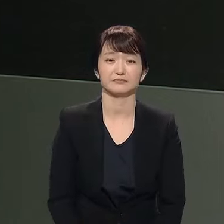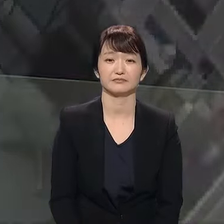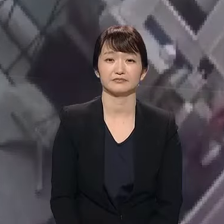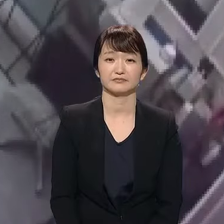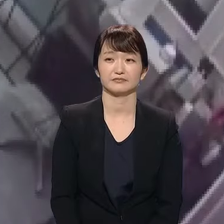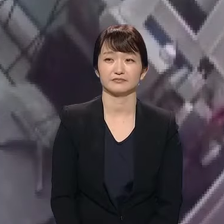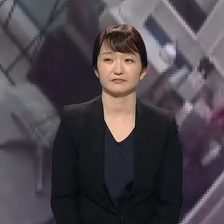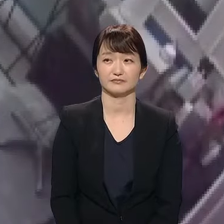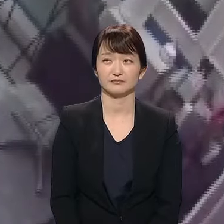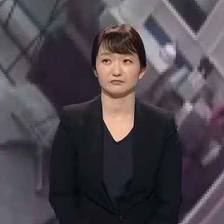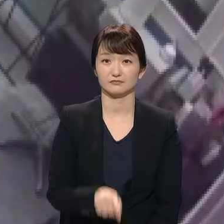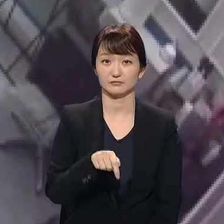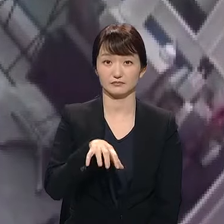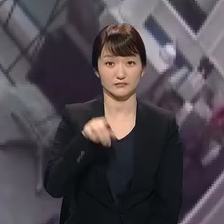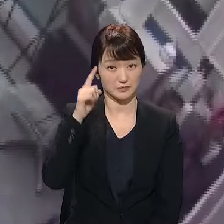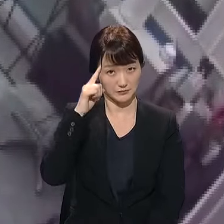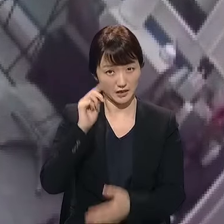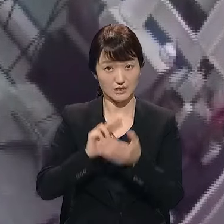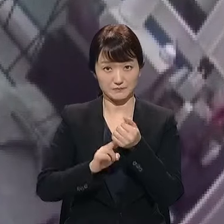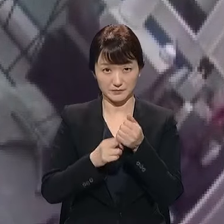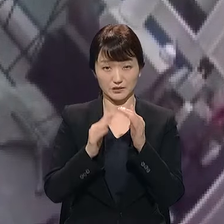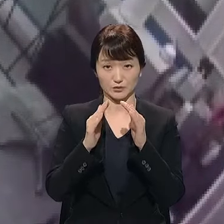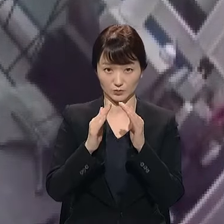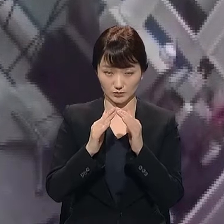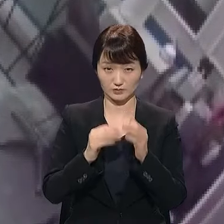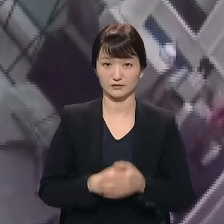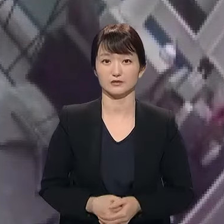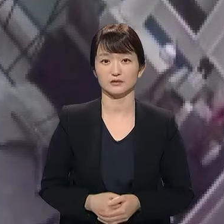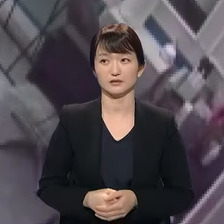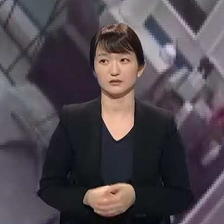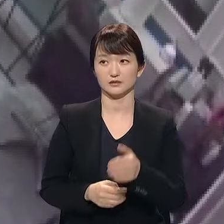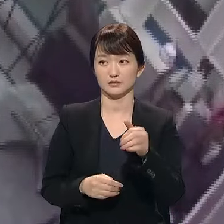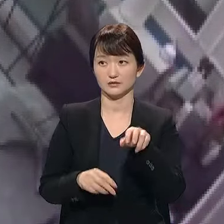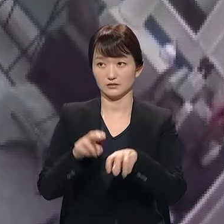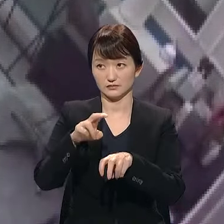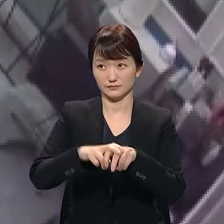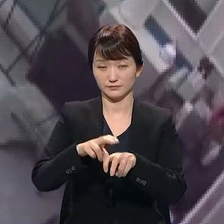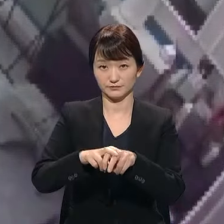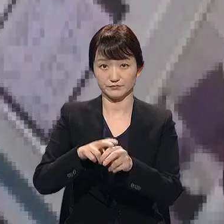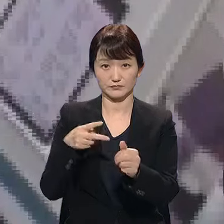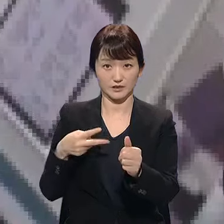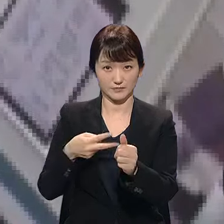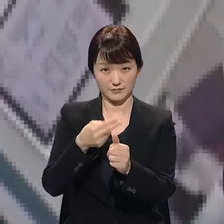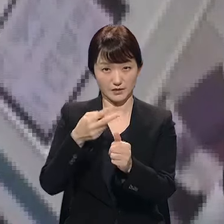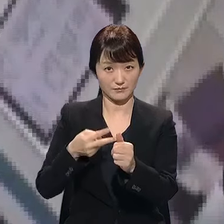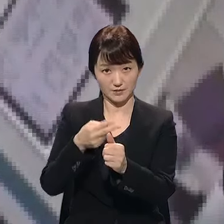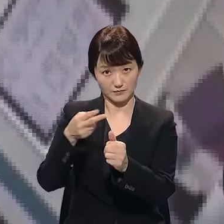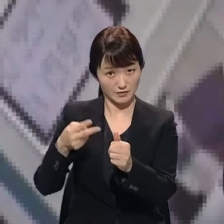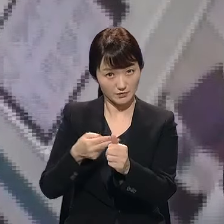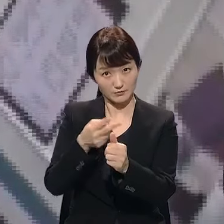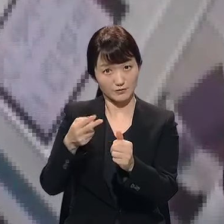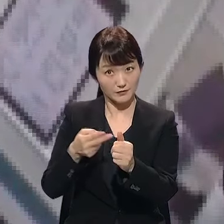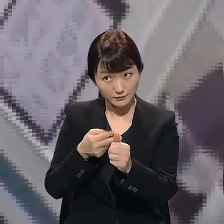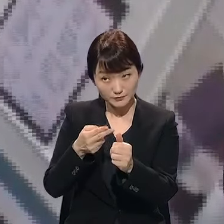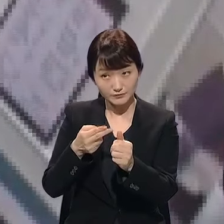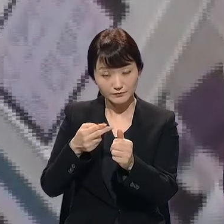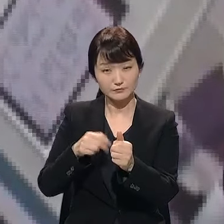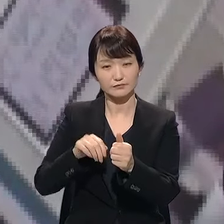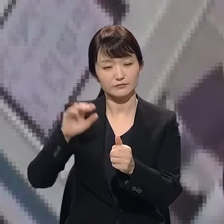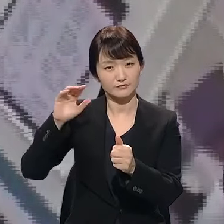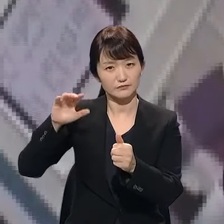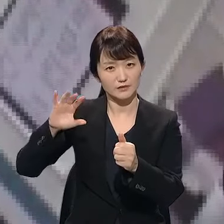만나보시죠 이곳은 미용실입니다 자 가위로 머리칼을 쓱싹 쓱싹 아 예 그리고